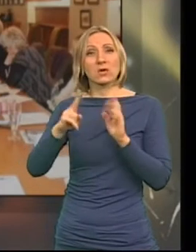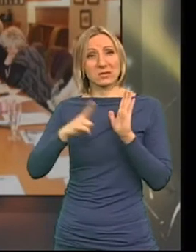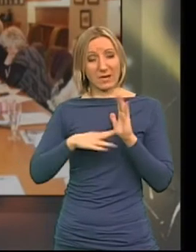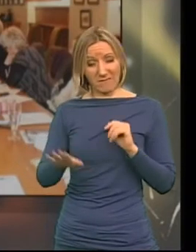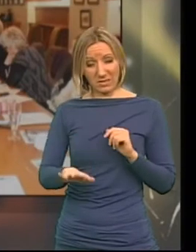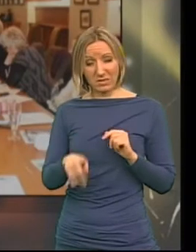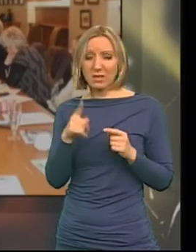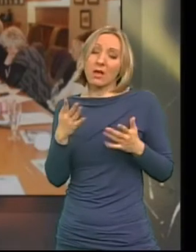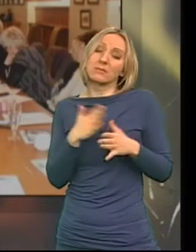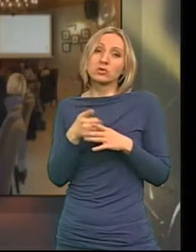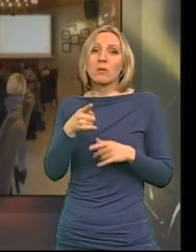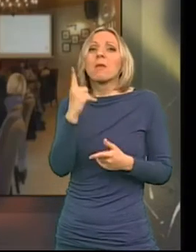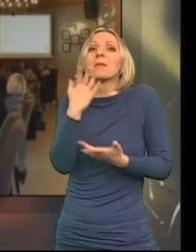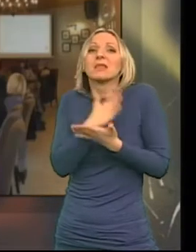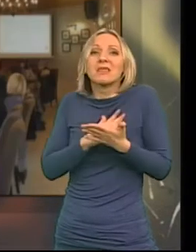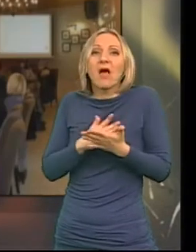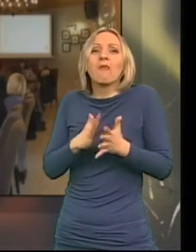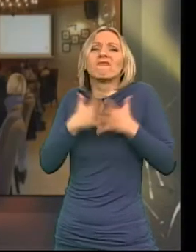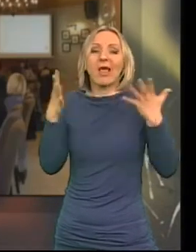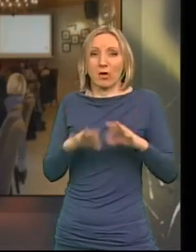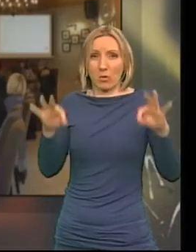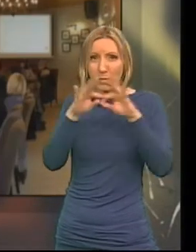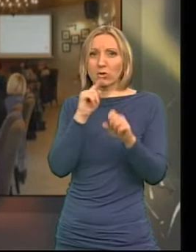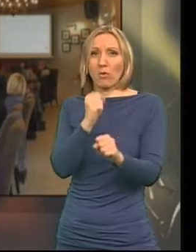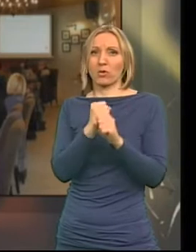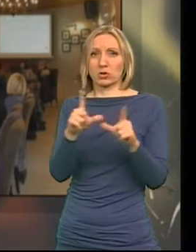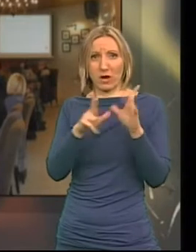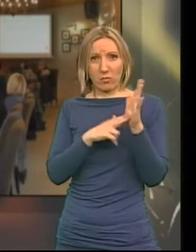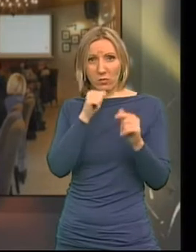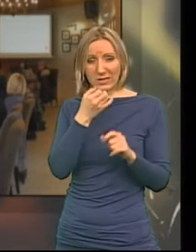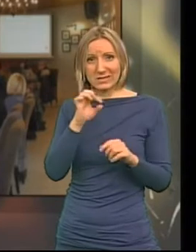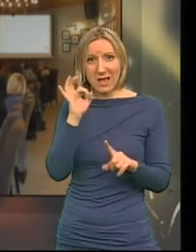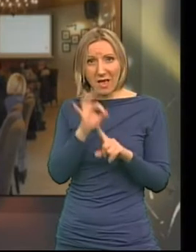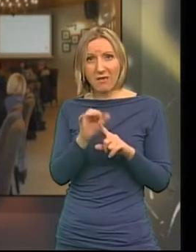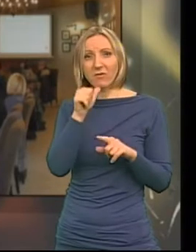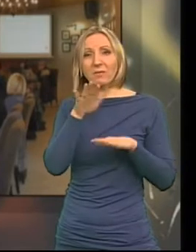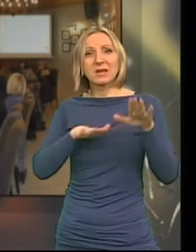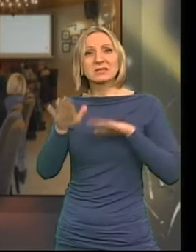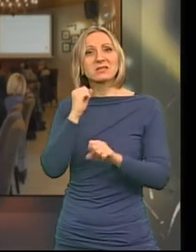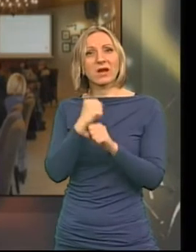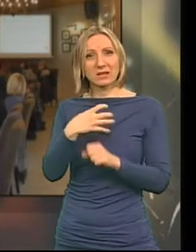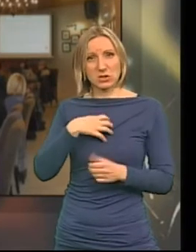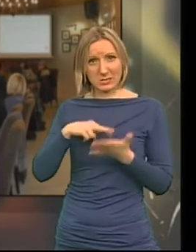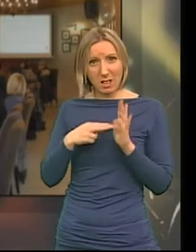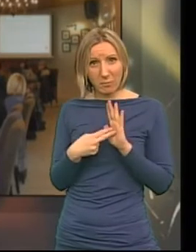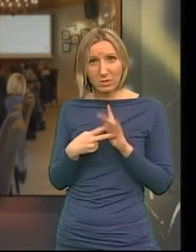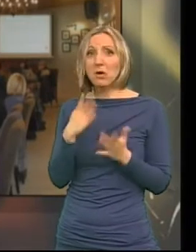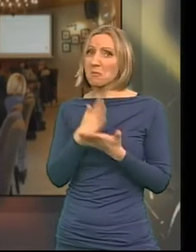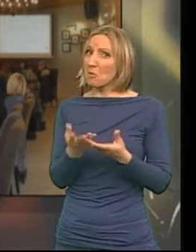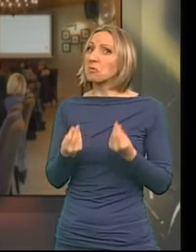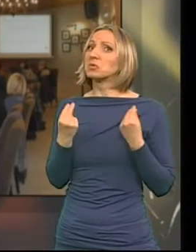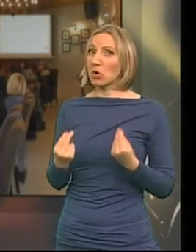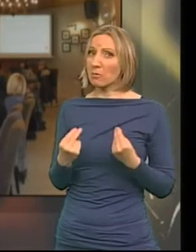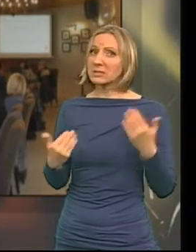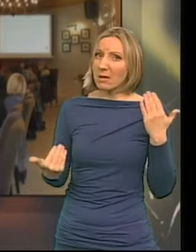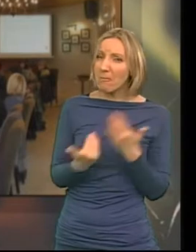on je bio deo jednog velikog projekta koji je takođe podržavao UNICEF i u saradnji sa Ministarstvom rada i socijalne politike. I bilo bi dobro da se